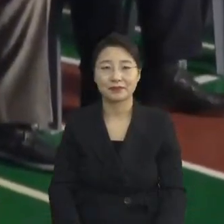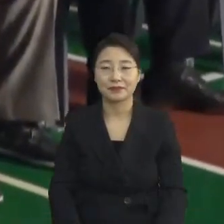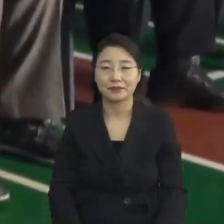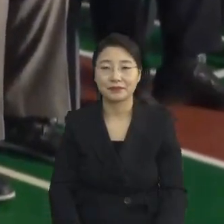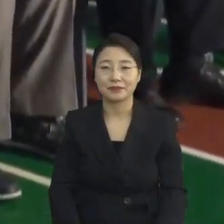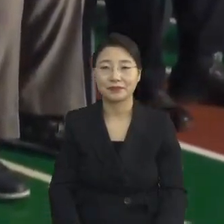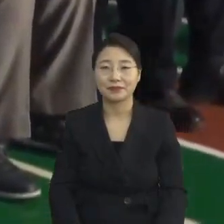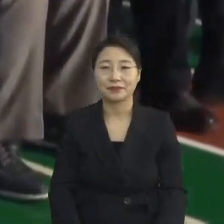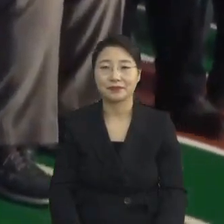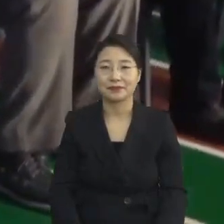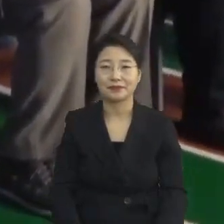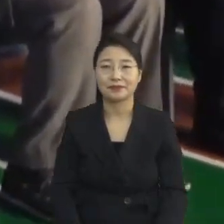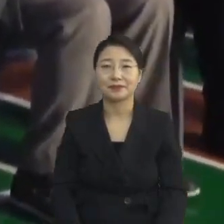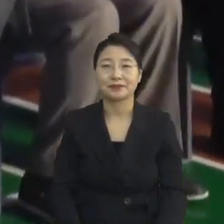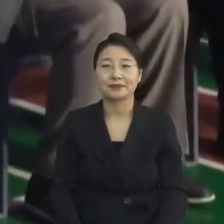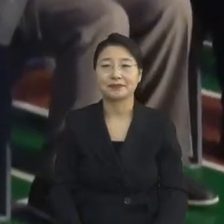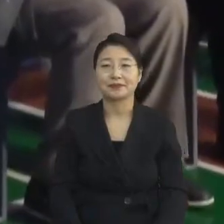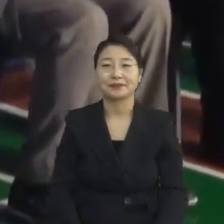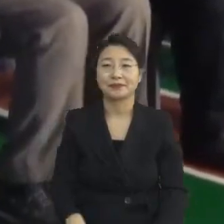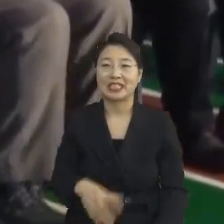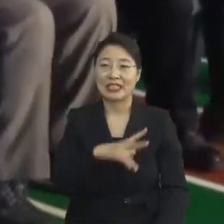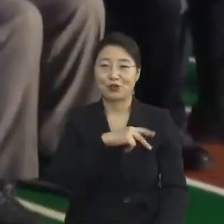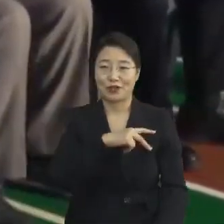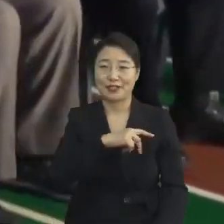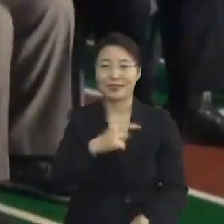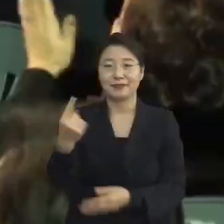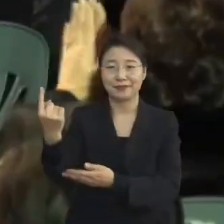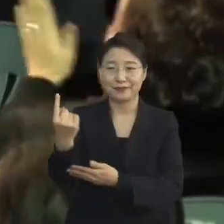신미경 시의원님 참석하셨습니다.